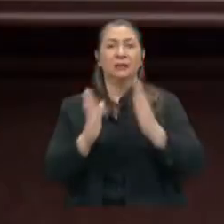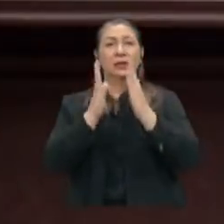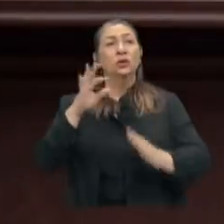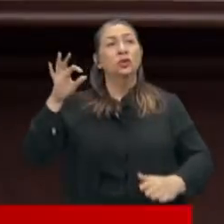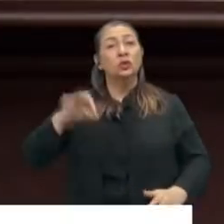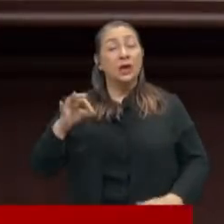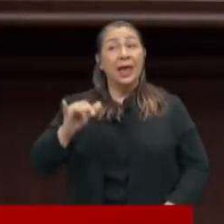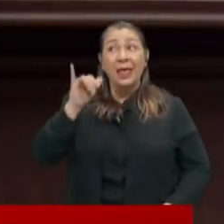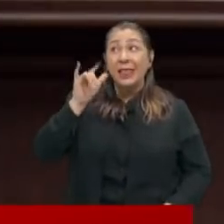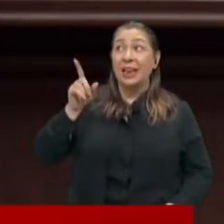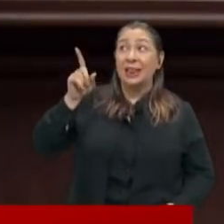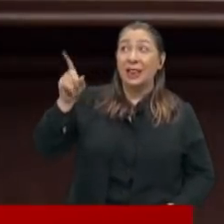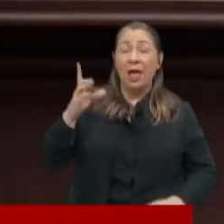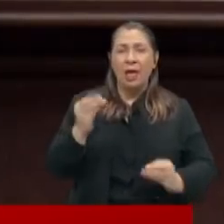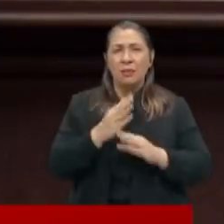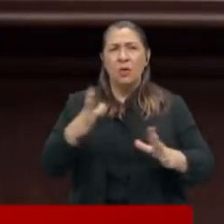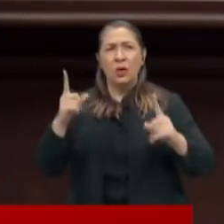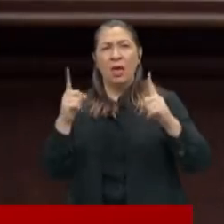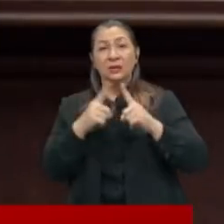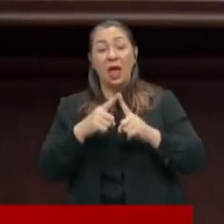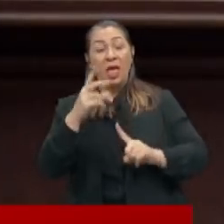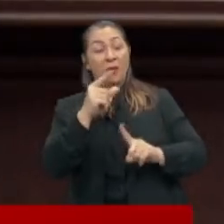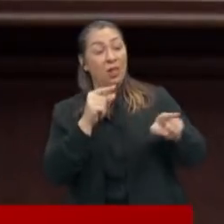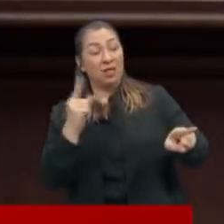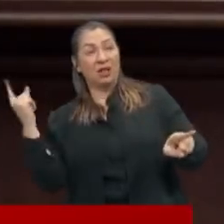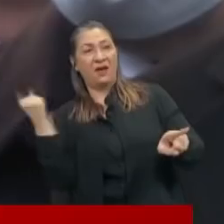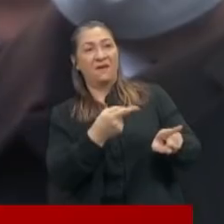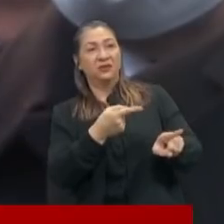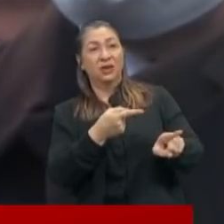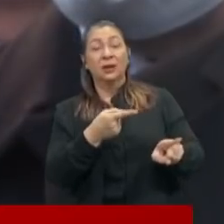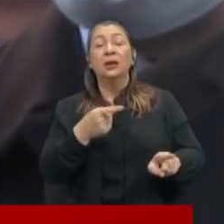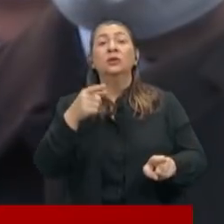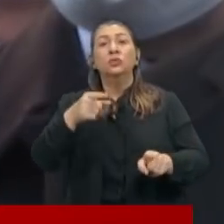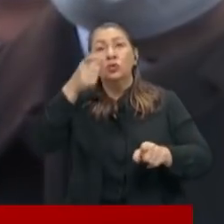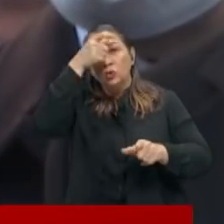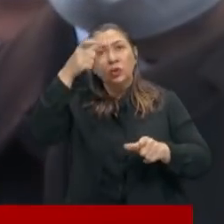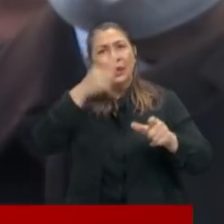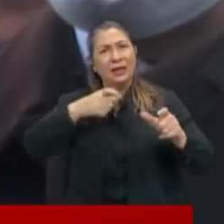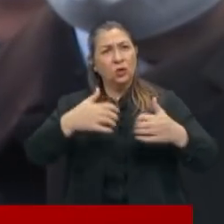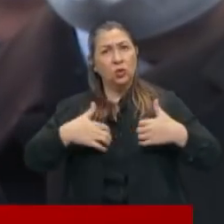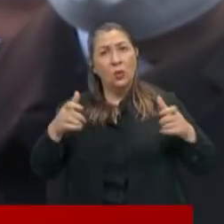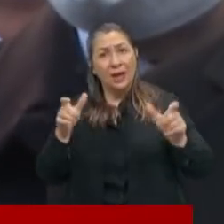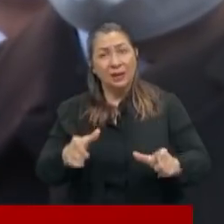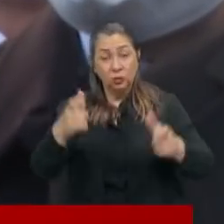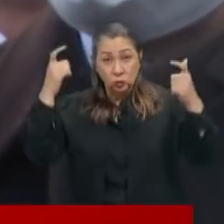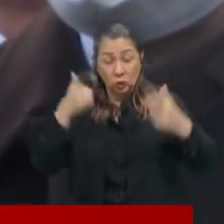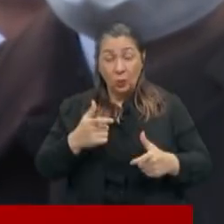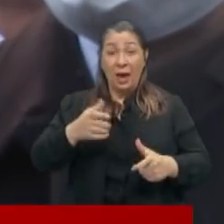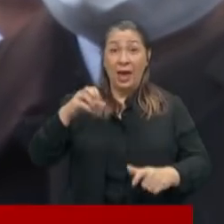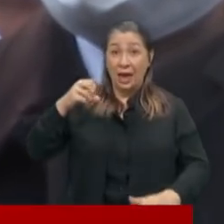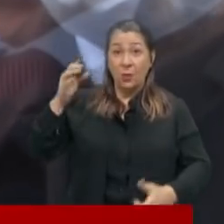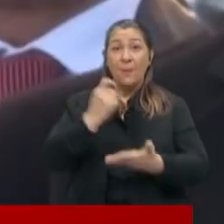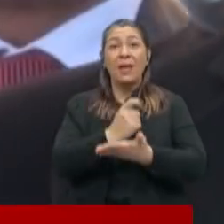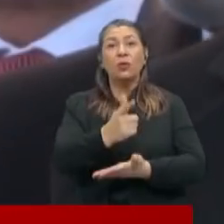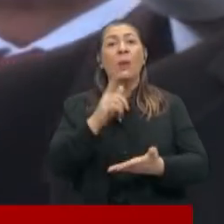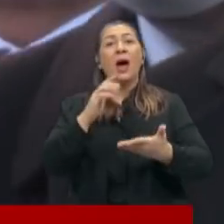Şu anda Edirne'deki en büyük hesabı İmralı'dakine verecek. Türkiye'nin güvenliğinden sorumlu Sayın Erdoğan, mektup